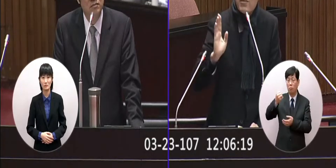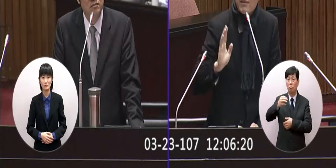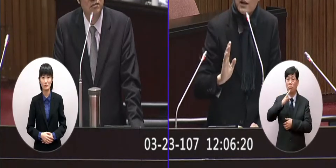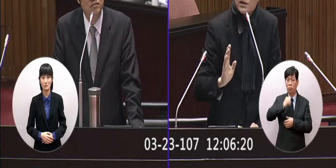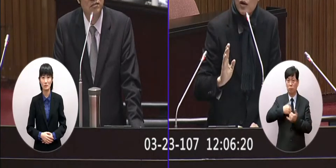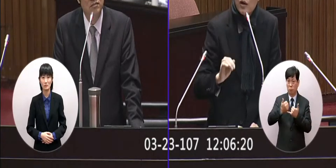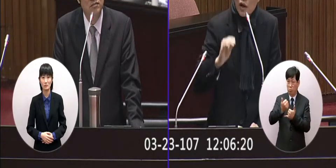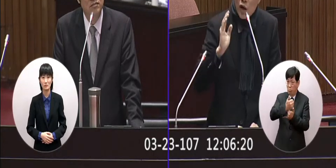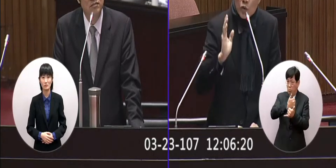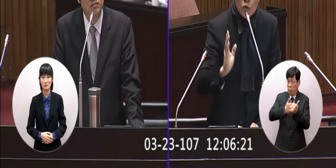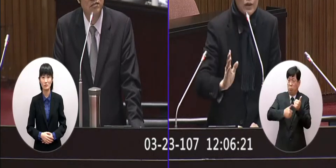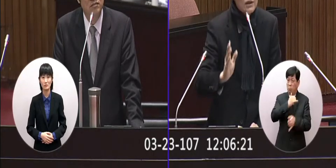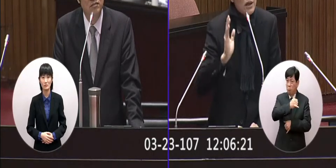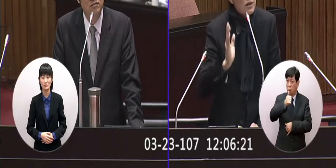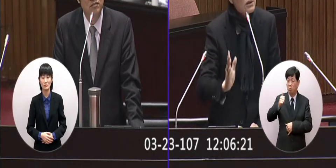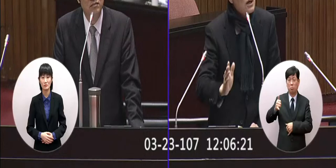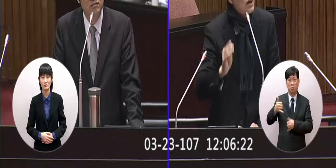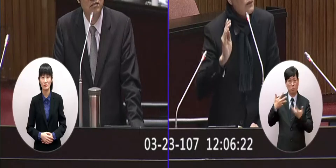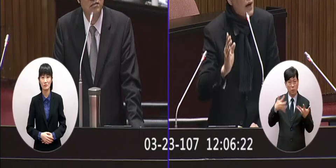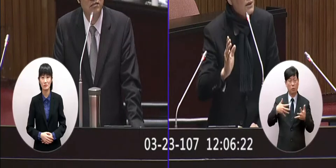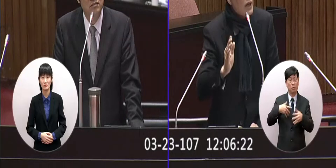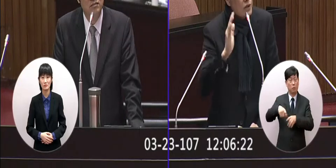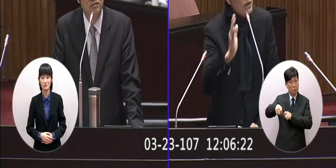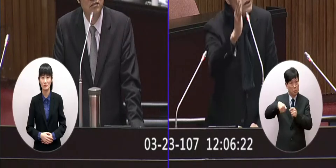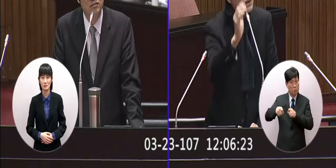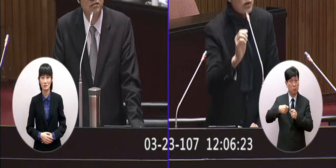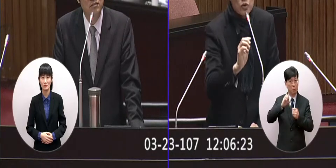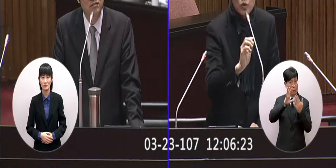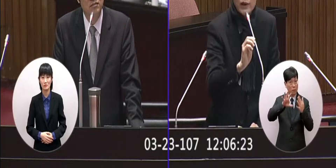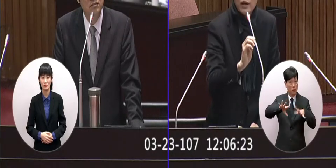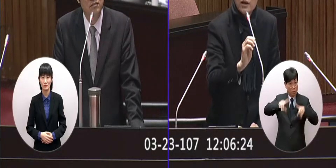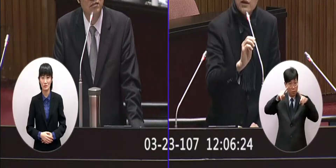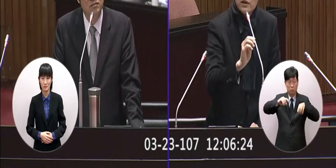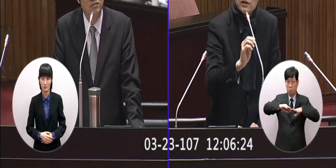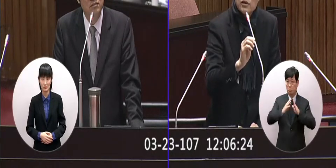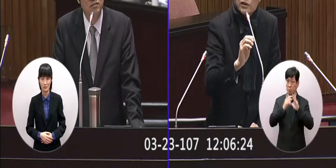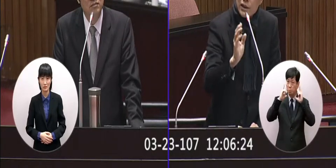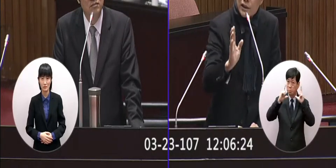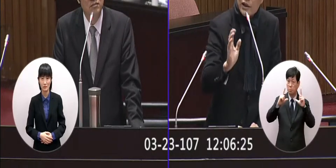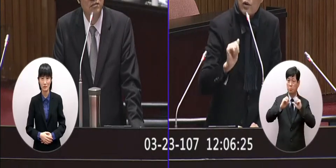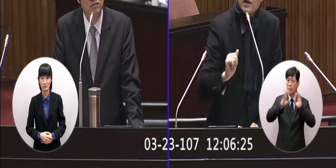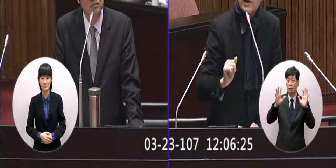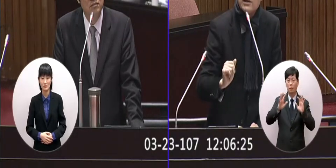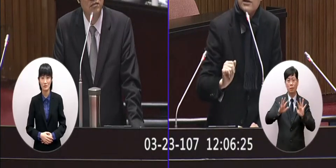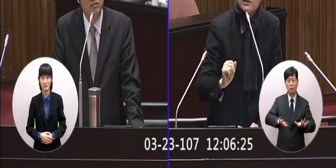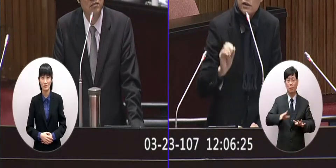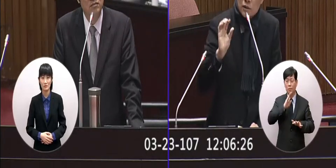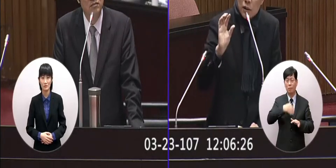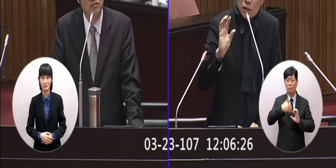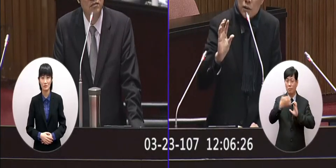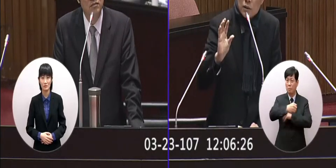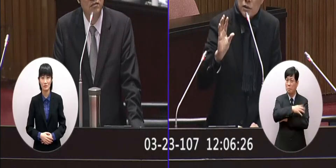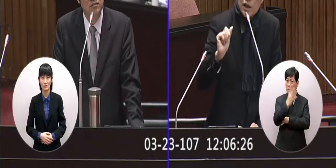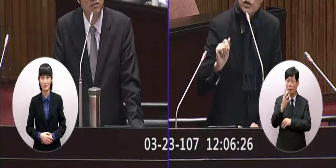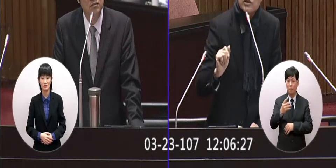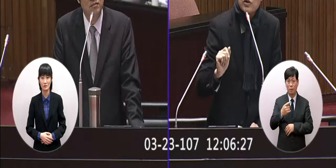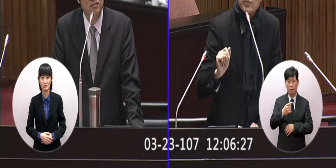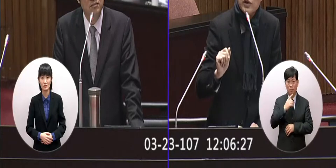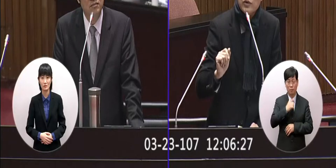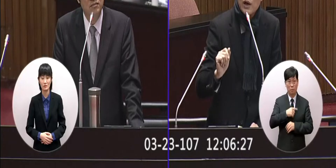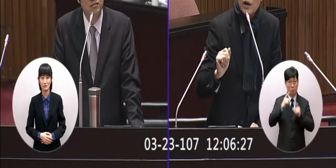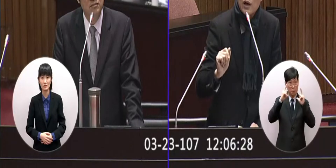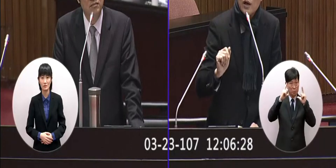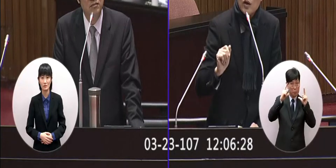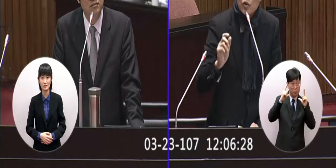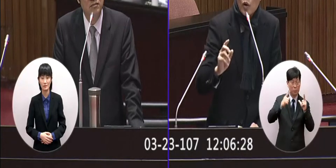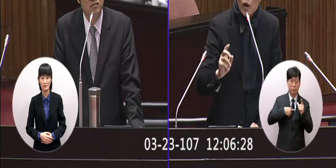全省啪啪照，很多的政策方向第一时间都出面。就现在在台湾的媒体的上镜头的